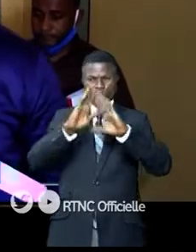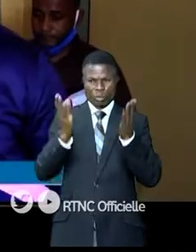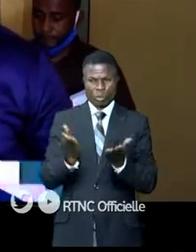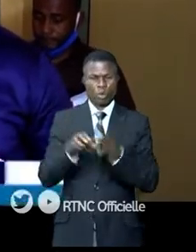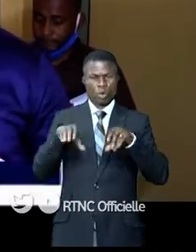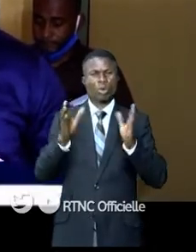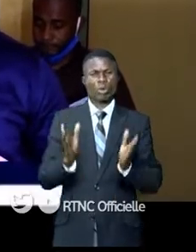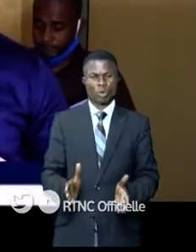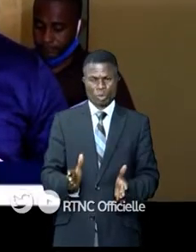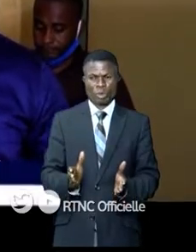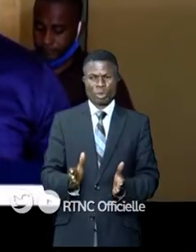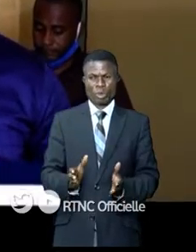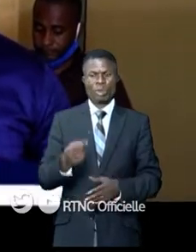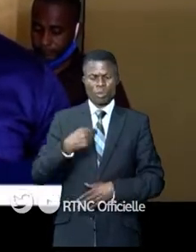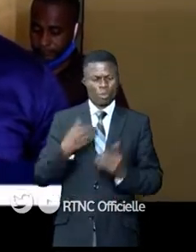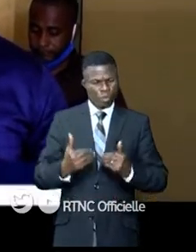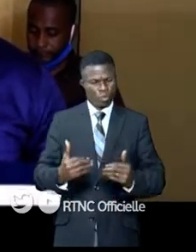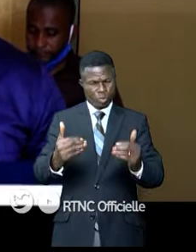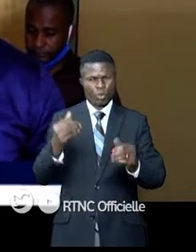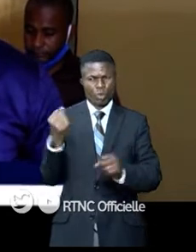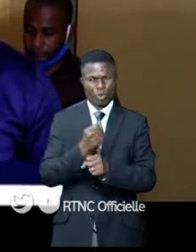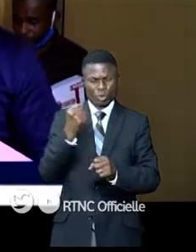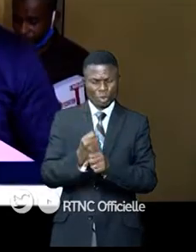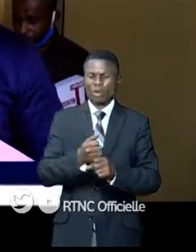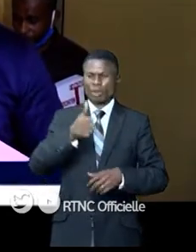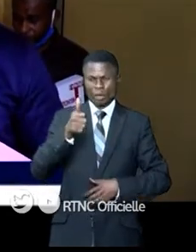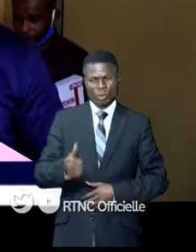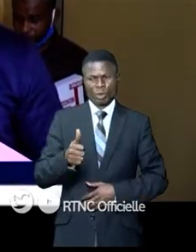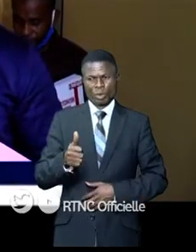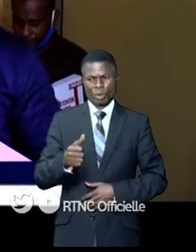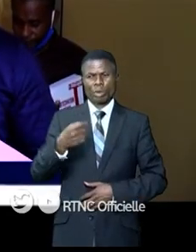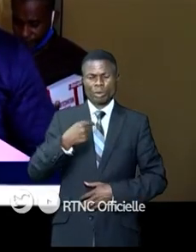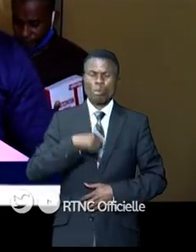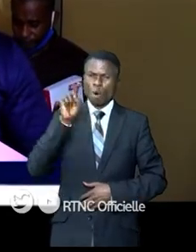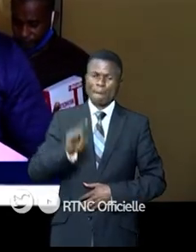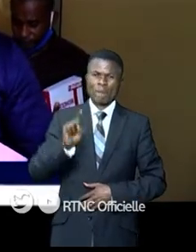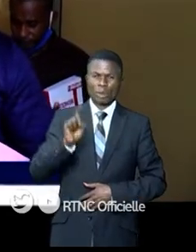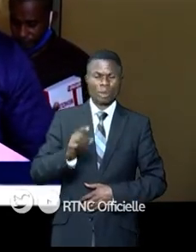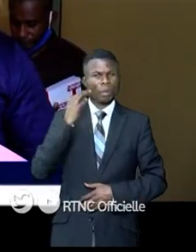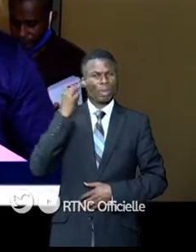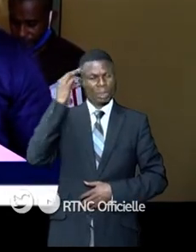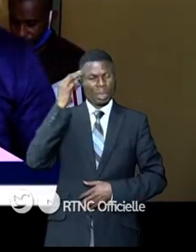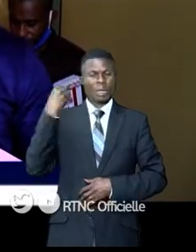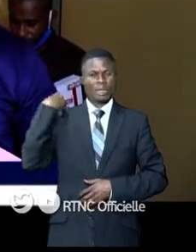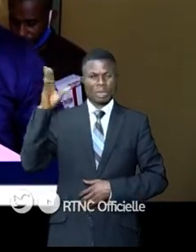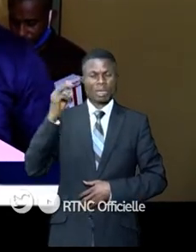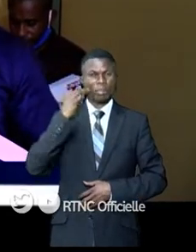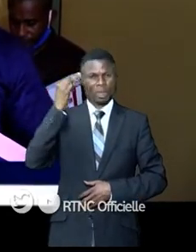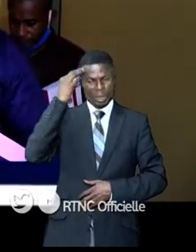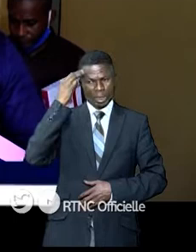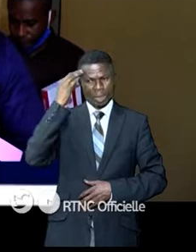peuples congolais, et donc je continue à jouer mon rôle. Je voudrais que le ministre d'État,